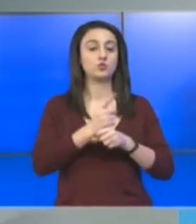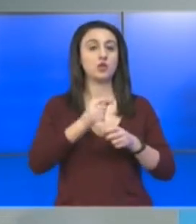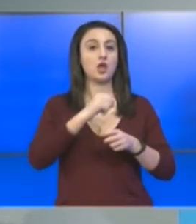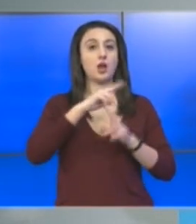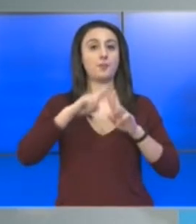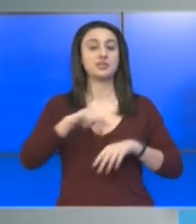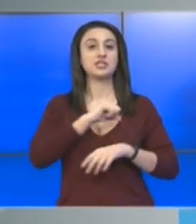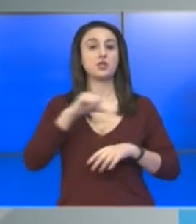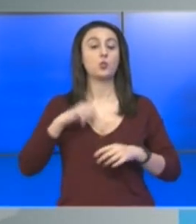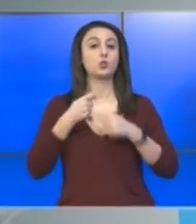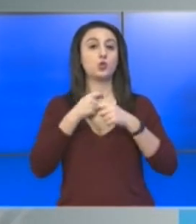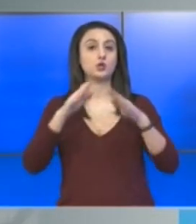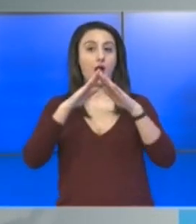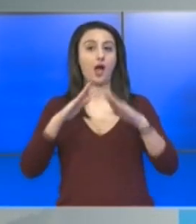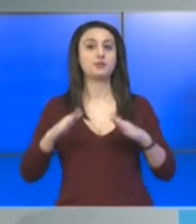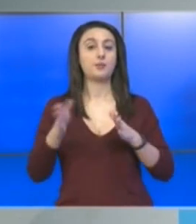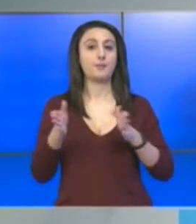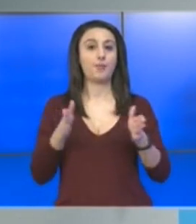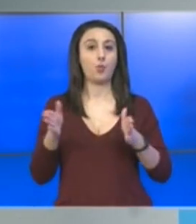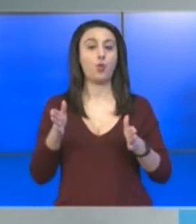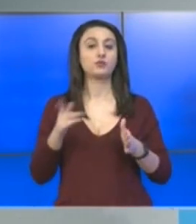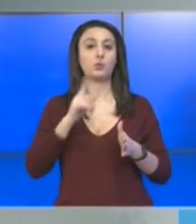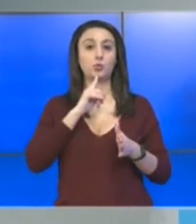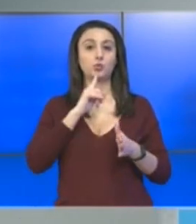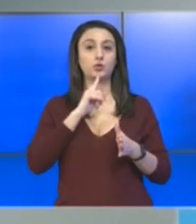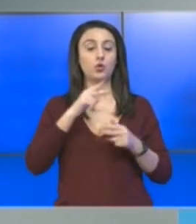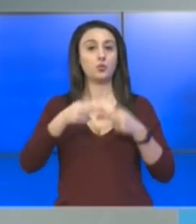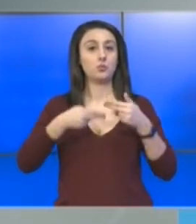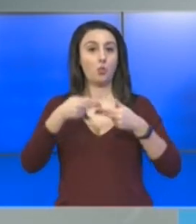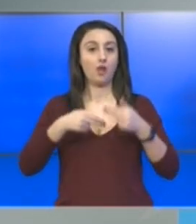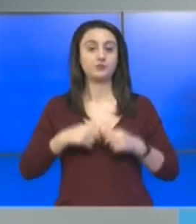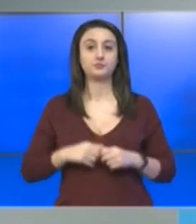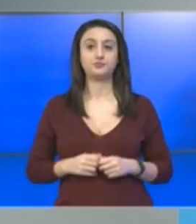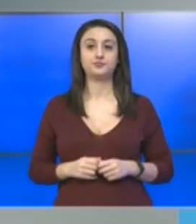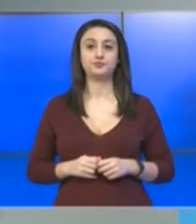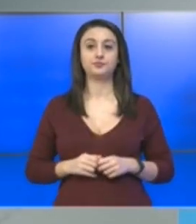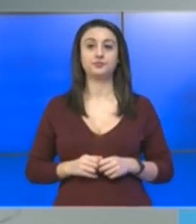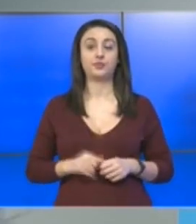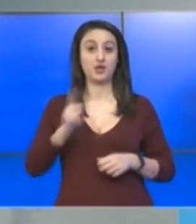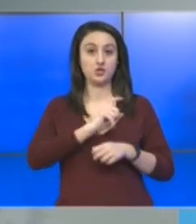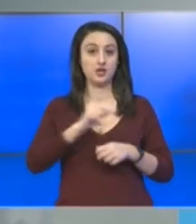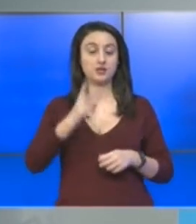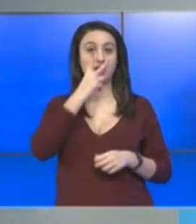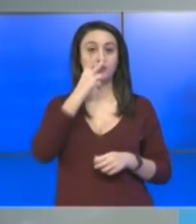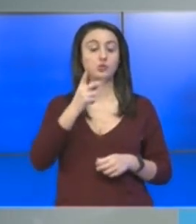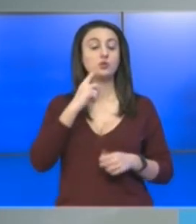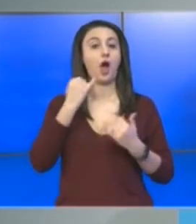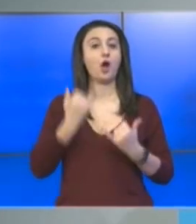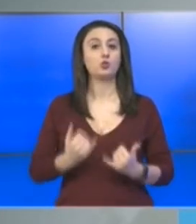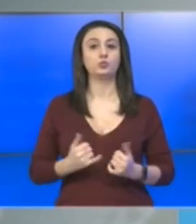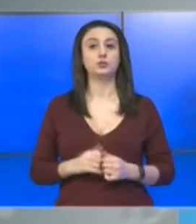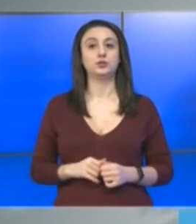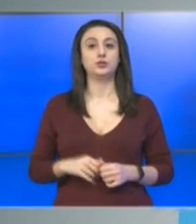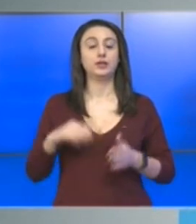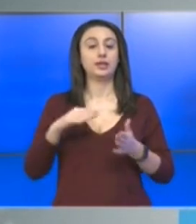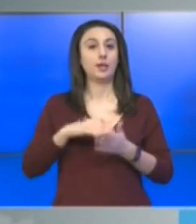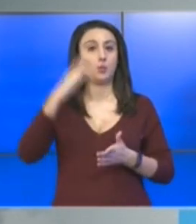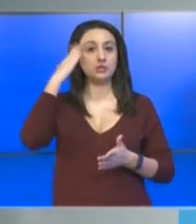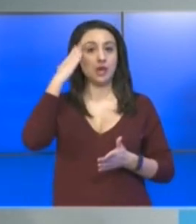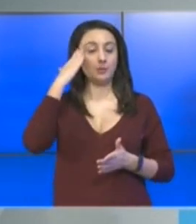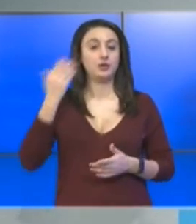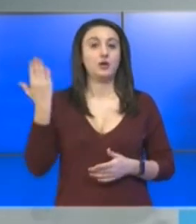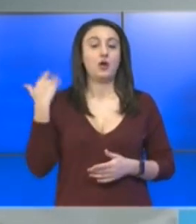tuturor celor care s-au aflat în preajma purtătorilor de COVID-19, acest caz a ieșit la iveală abia acum. Trebuie să amintim că